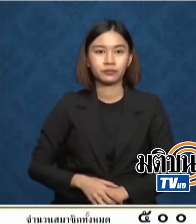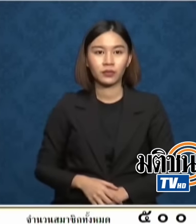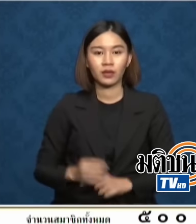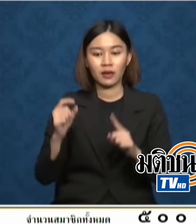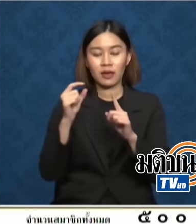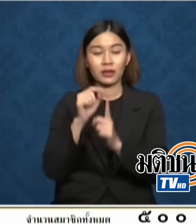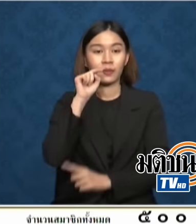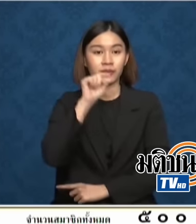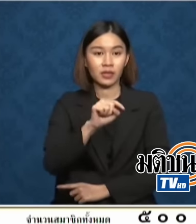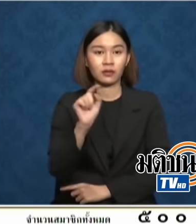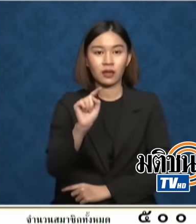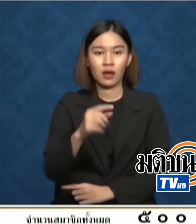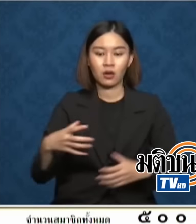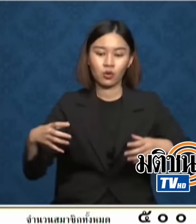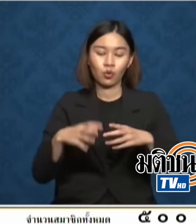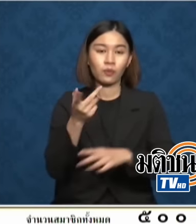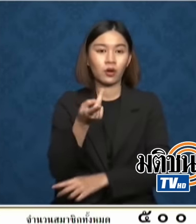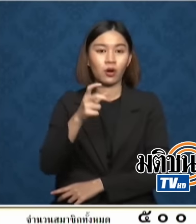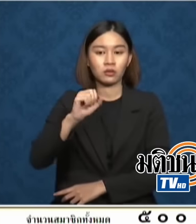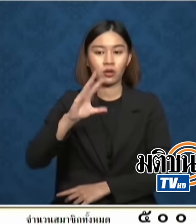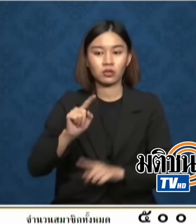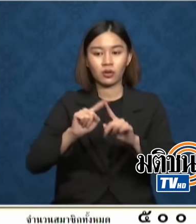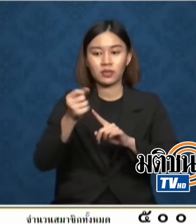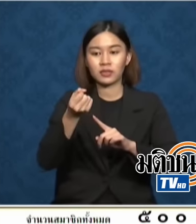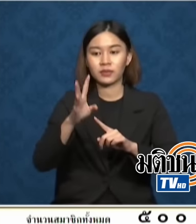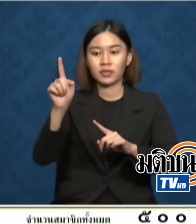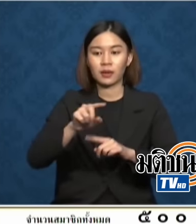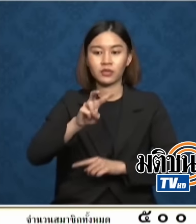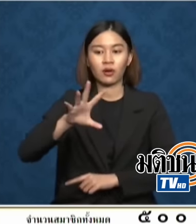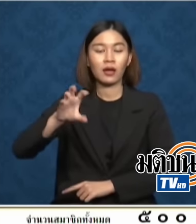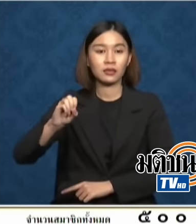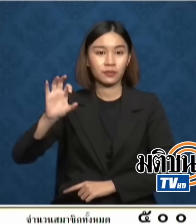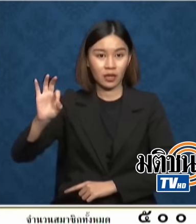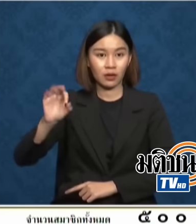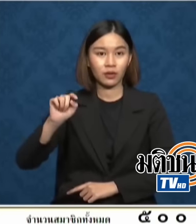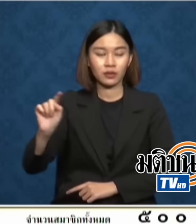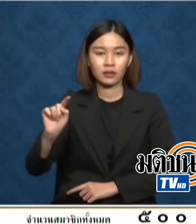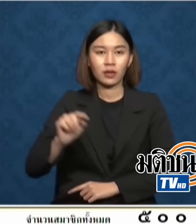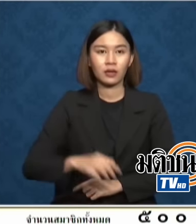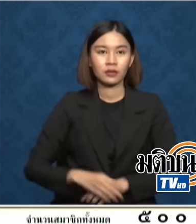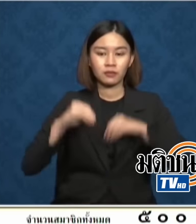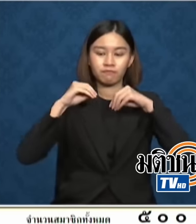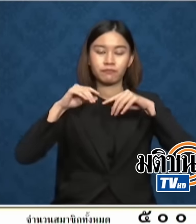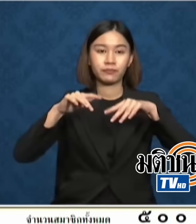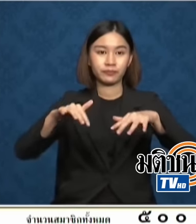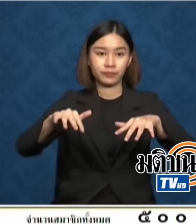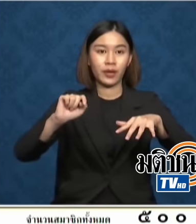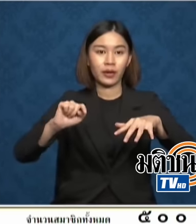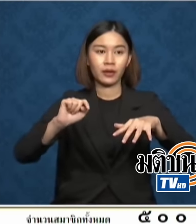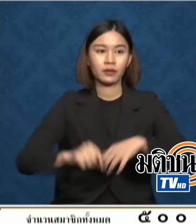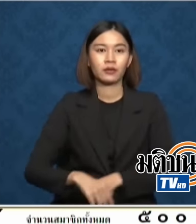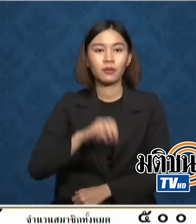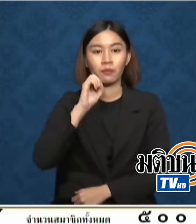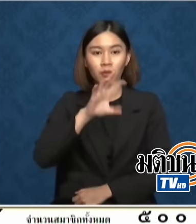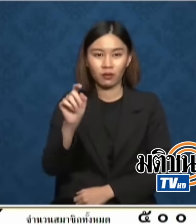คำสั่งของคณะคสช.ที่14/2559นี้นะครับที่เขาออกเนี่ยเขาอ้